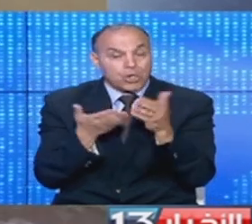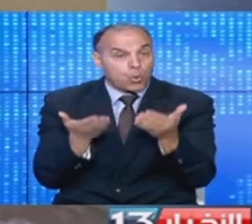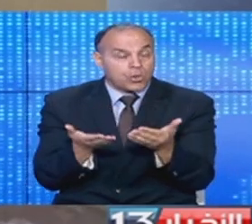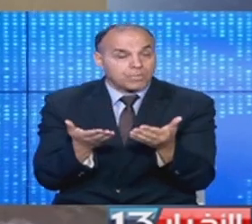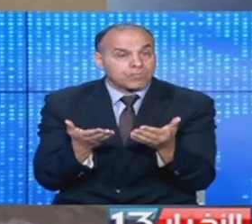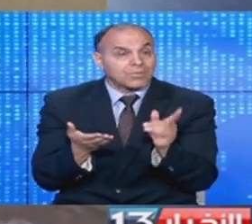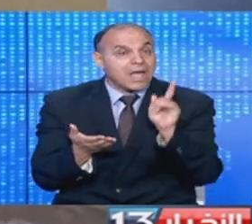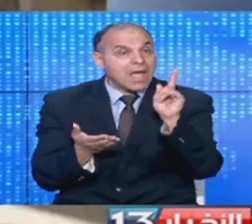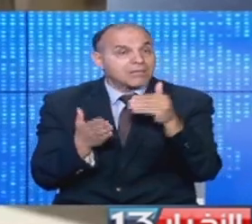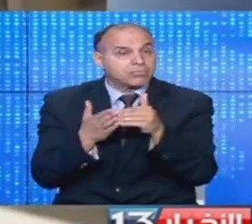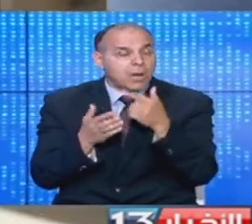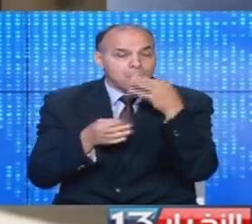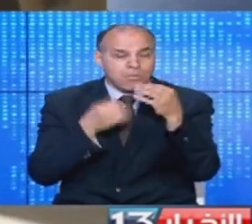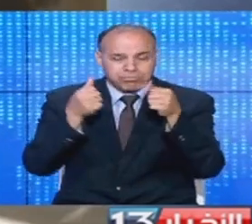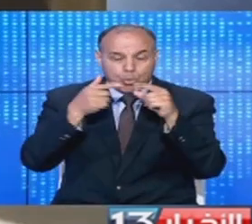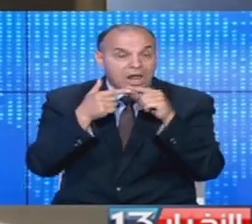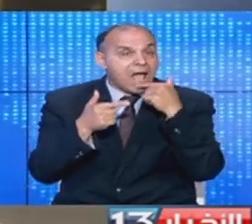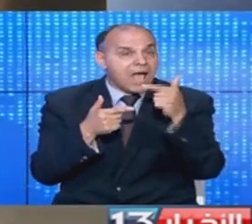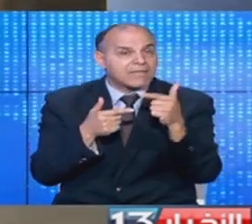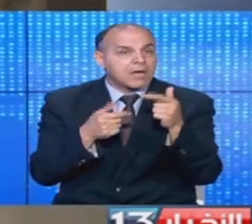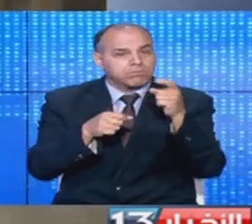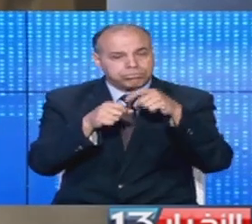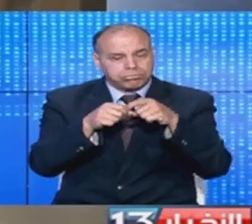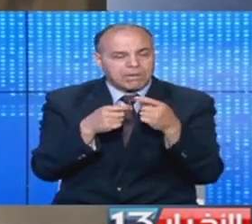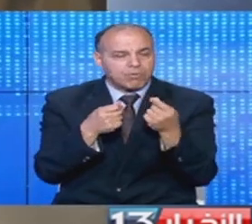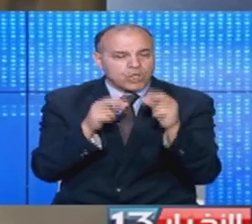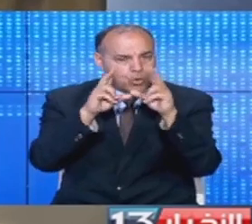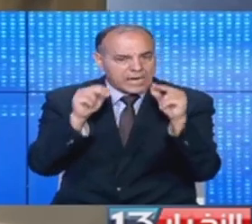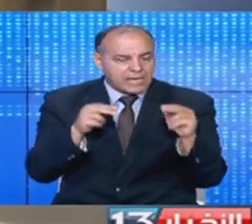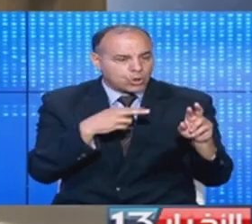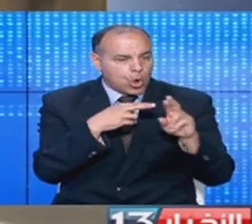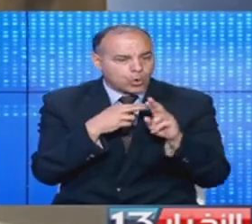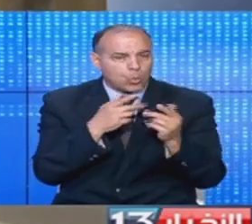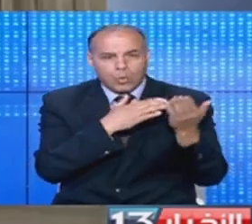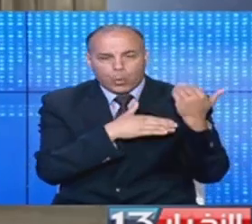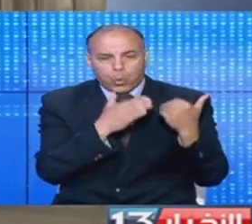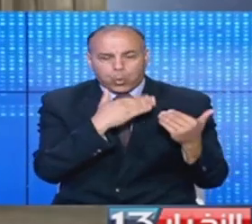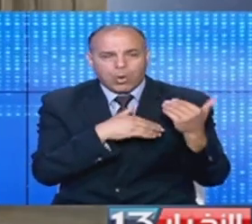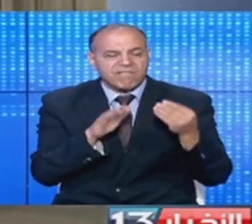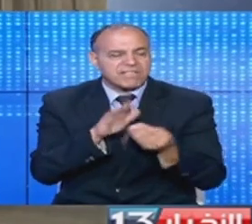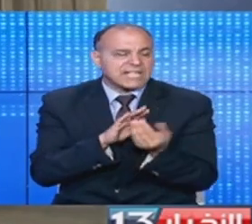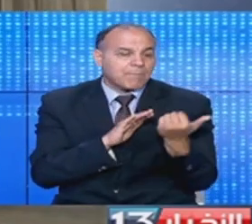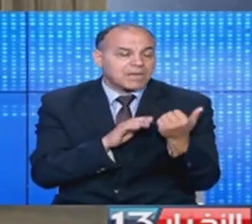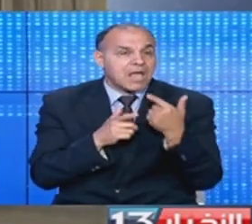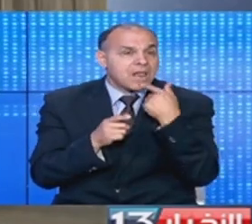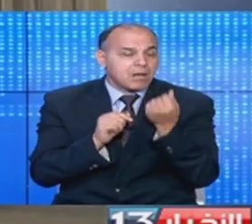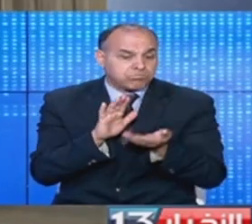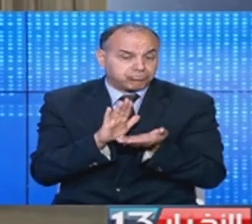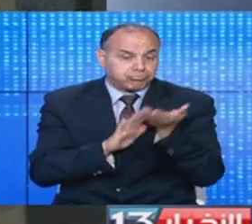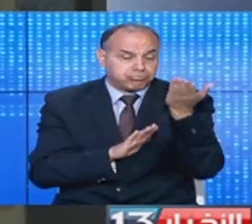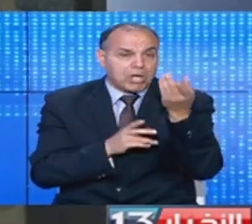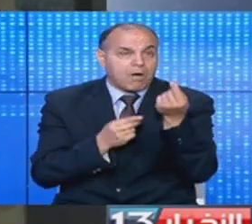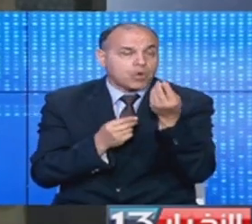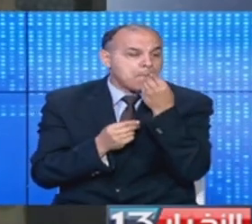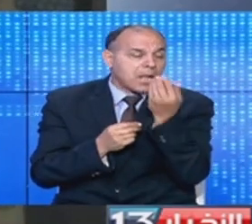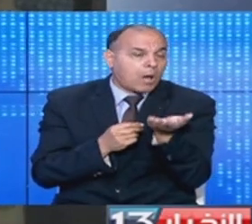المتفاقمة. وحسب محللين فقد أدت الأزمة في لبنان والتي تعود جذورها إلى عقود من الفساد إلى ارتفاع حاد في أسعار